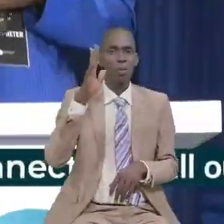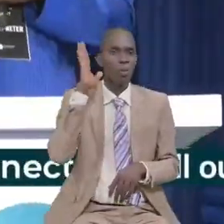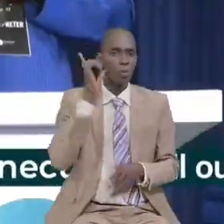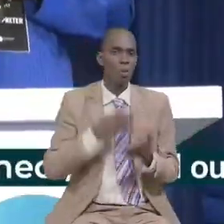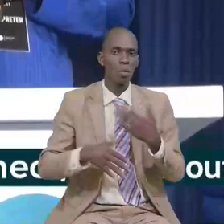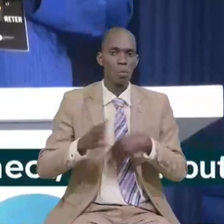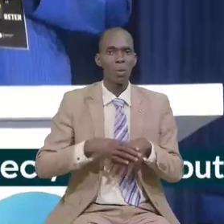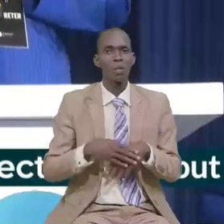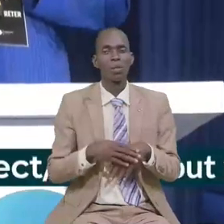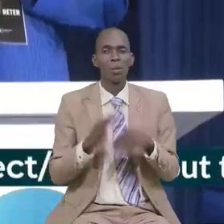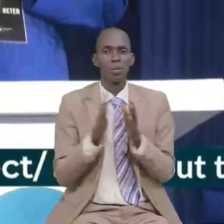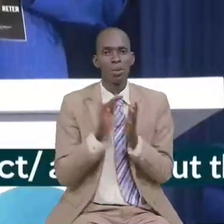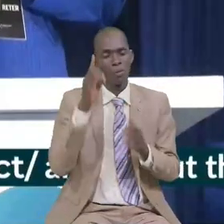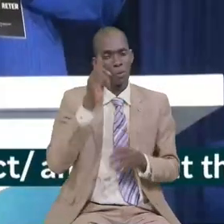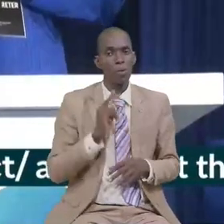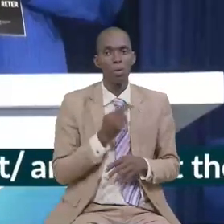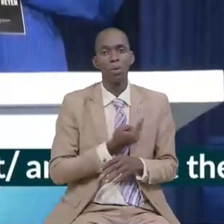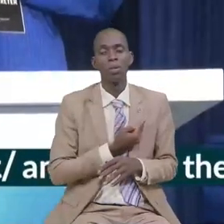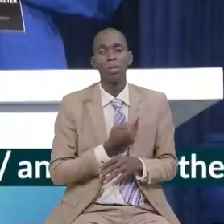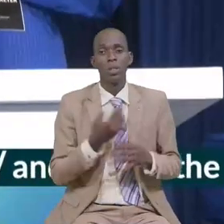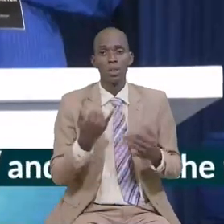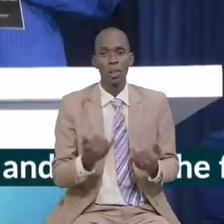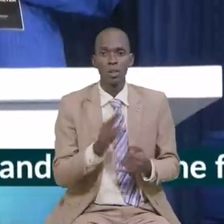Sachons-le que l'homme de Dieu viendra prier pour nous.